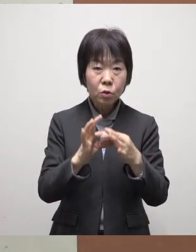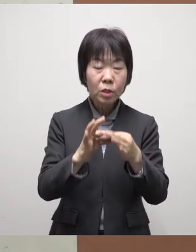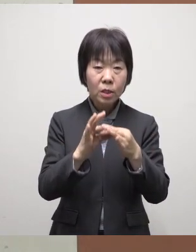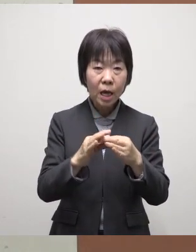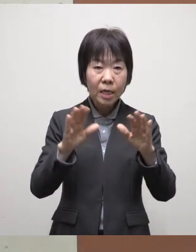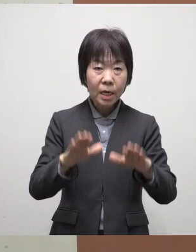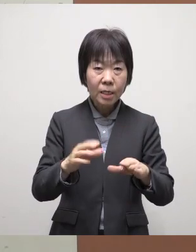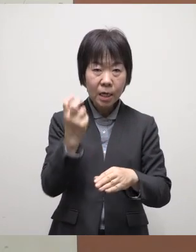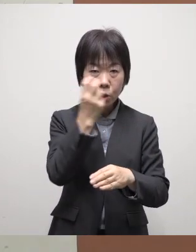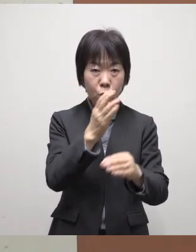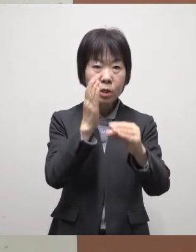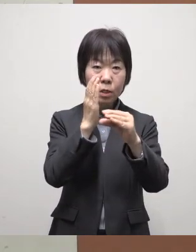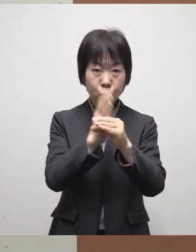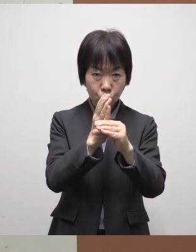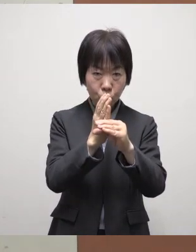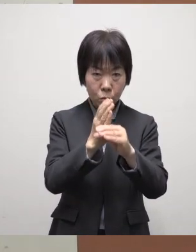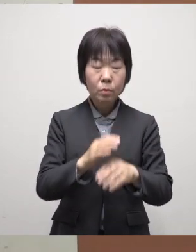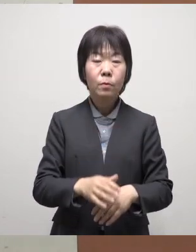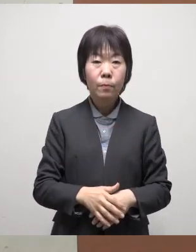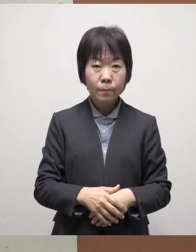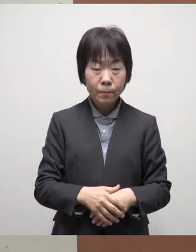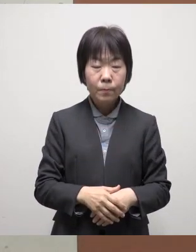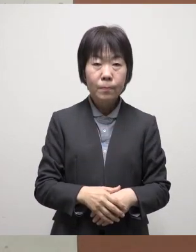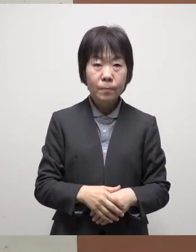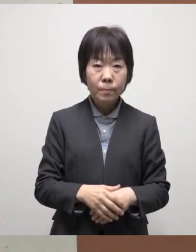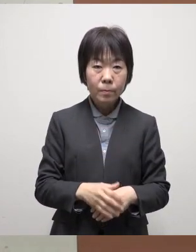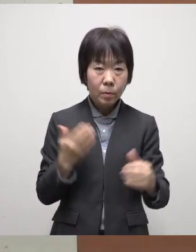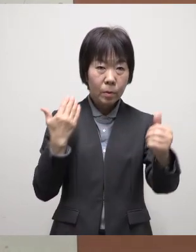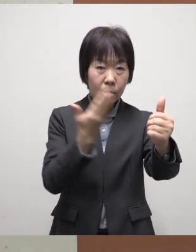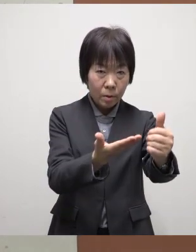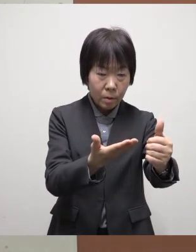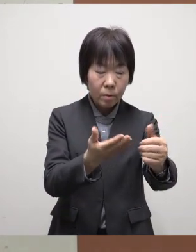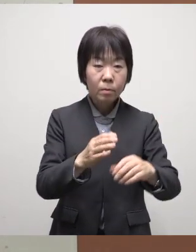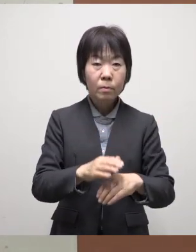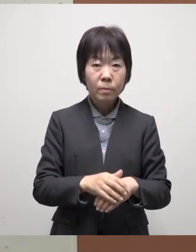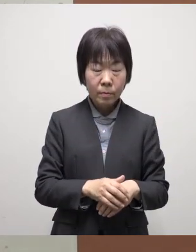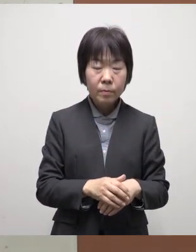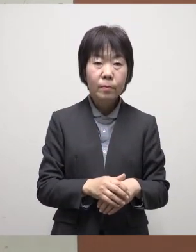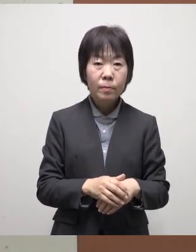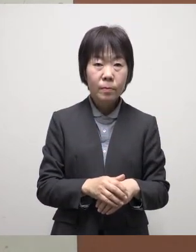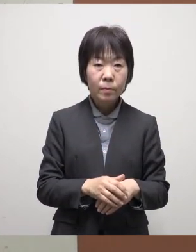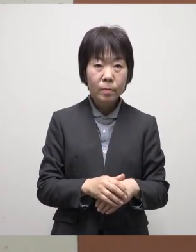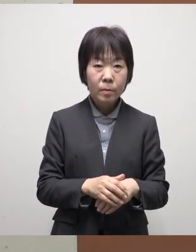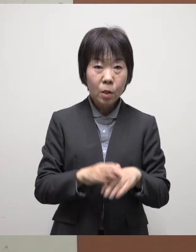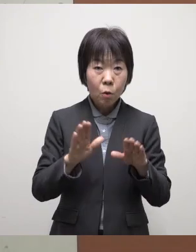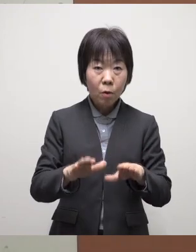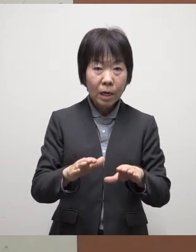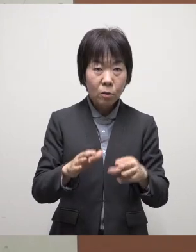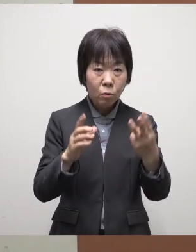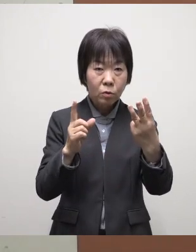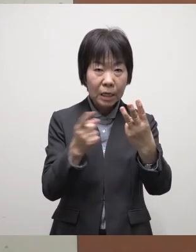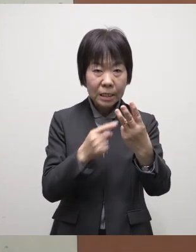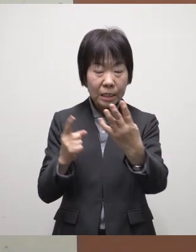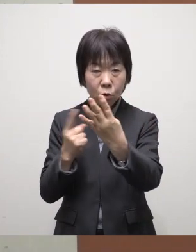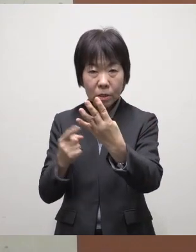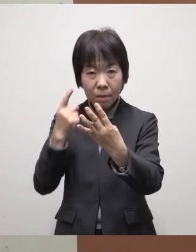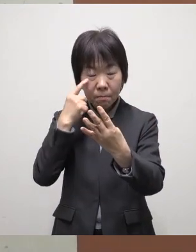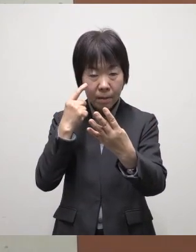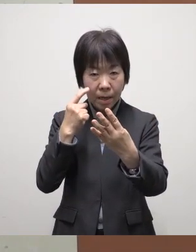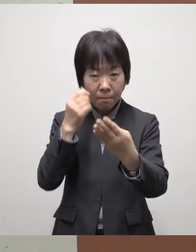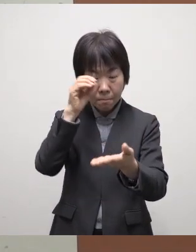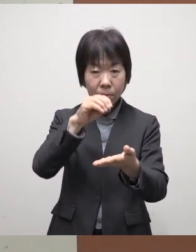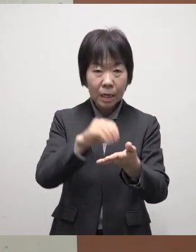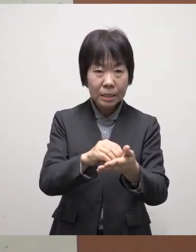現在調査中でございます追加でなんですがあの今回の3連盟4例目の発生に